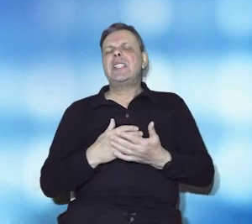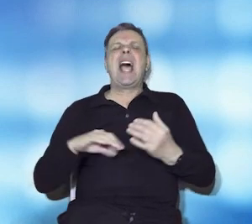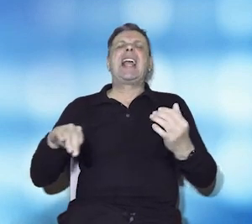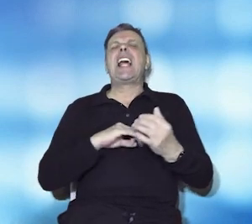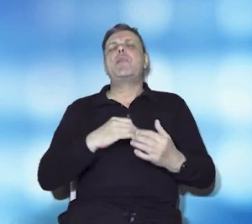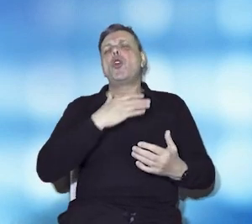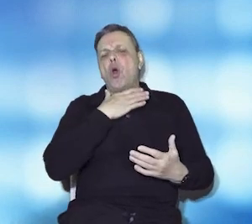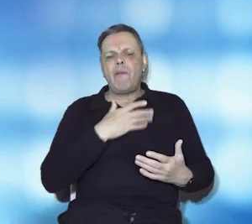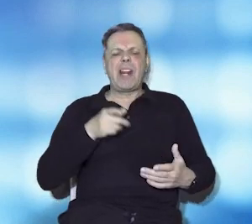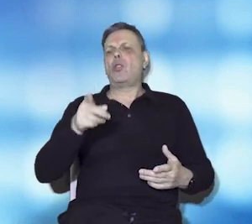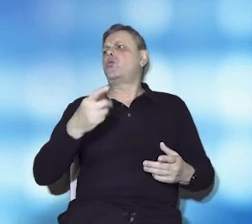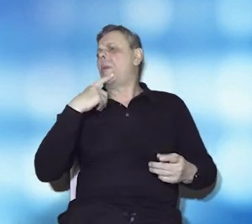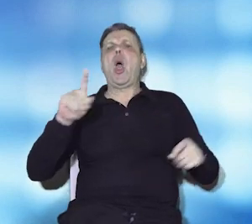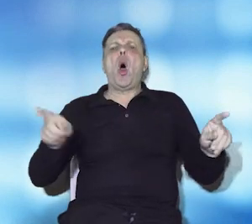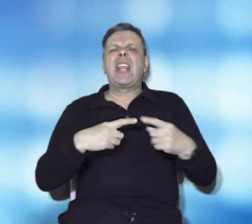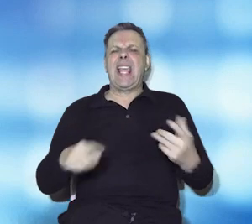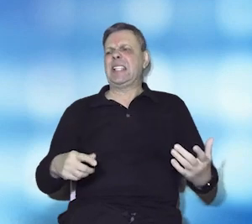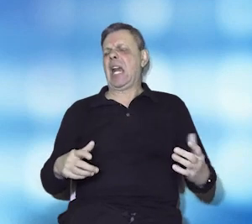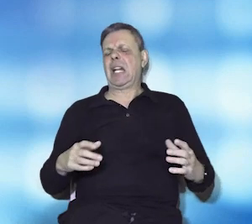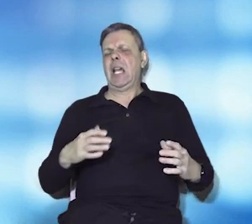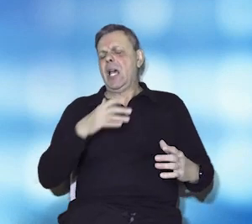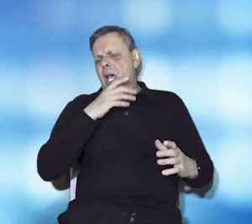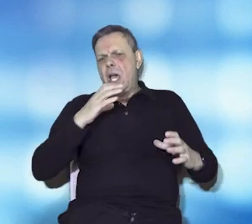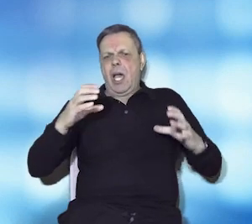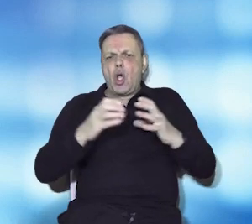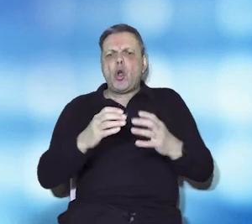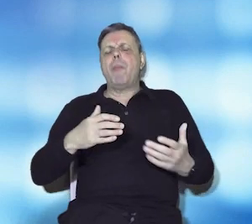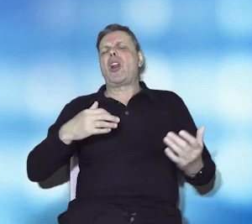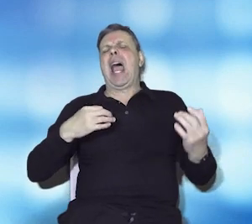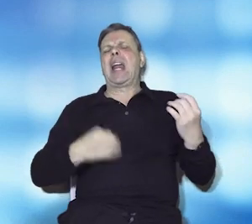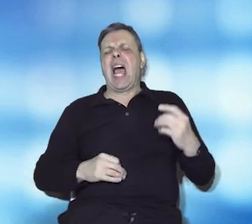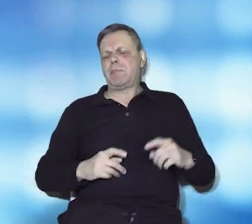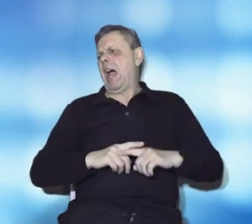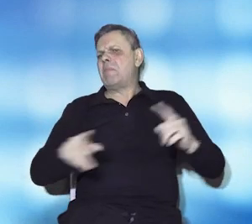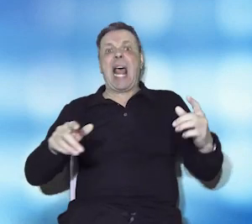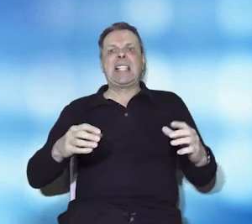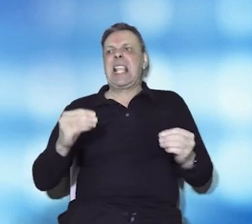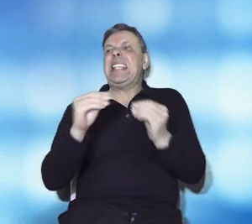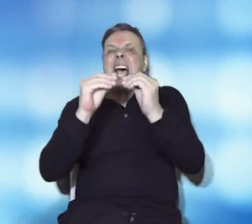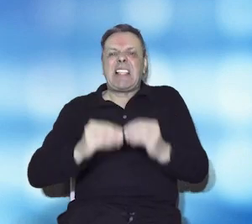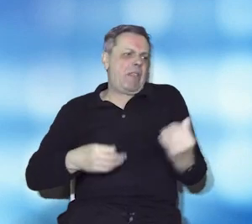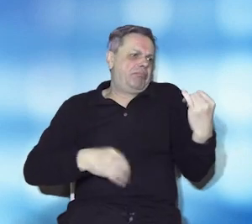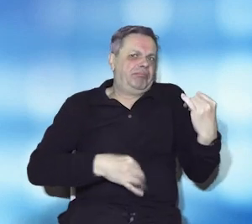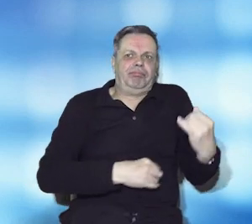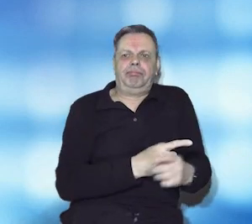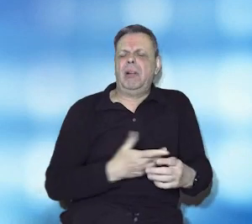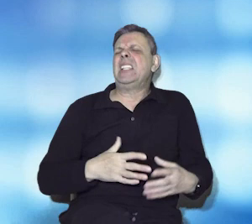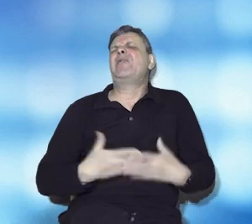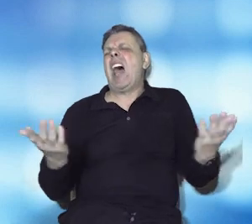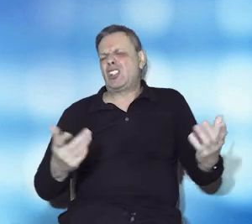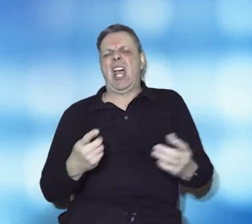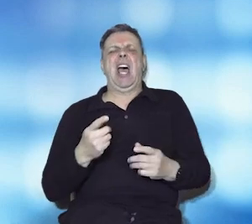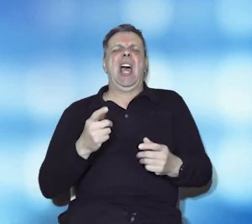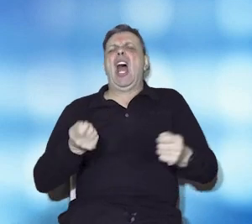su bili naravno, neki orkestri, komorne glazbe, pa su bili i razni bendovi, mm-hmm. i svašta se tu sviralo i rock i